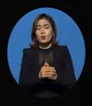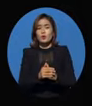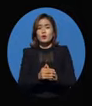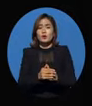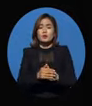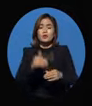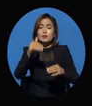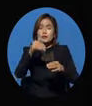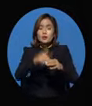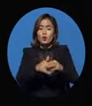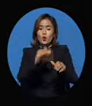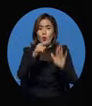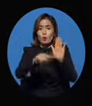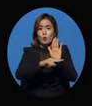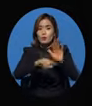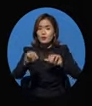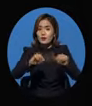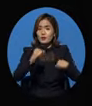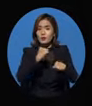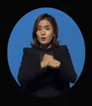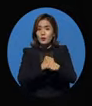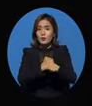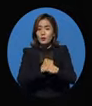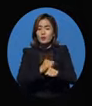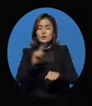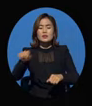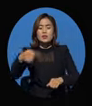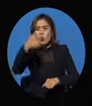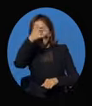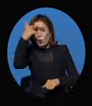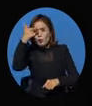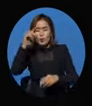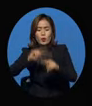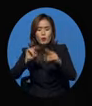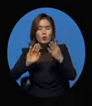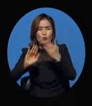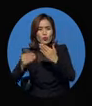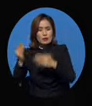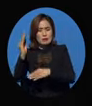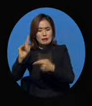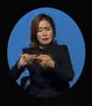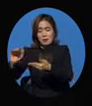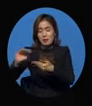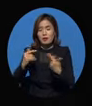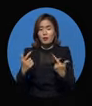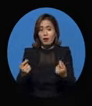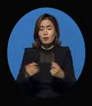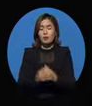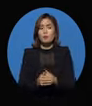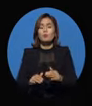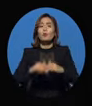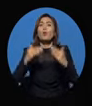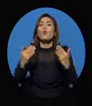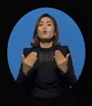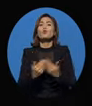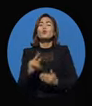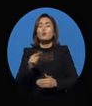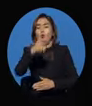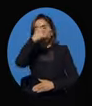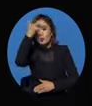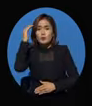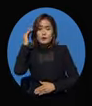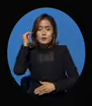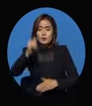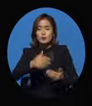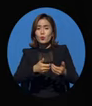근 노무현 혜택은 퇴임하고 이후에 있었던 일에 일부 이야기를 가지고 한 것이고 모든 걸 떠나서 서는 놈의 대통령 돌아가셨을